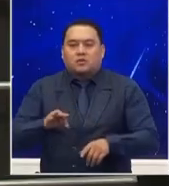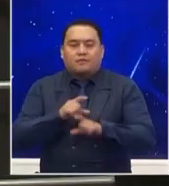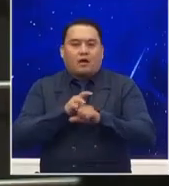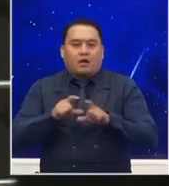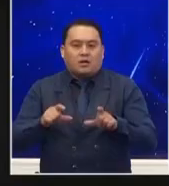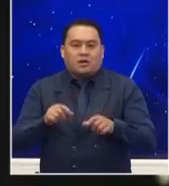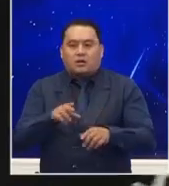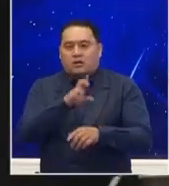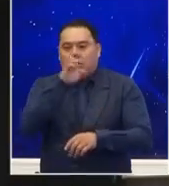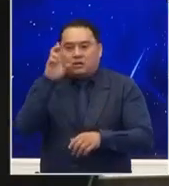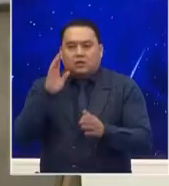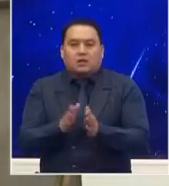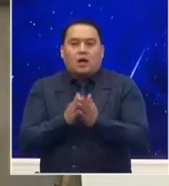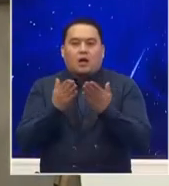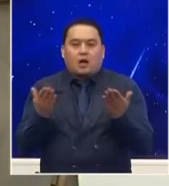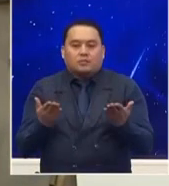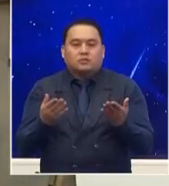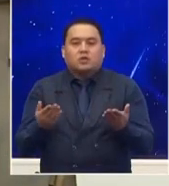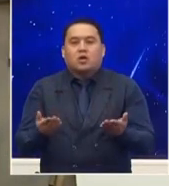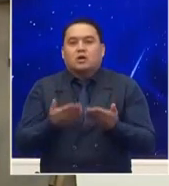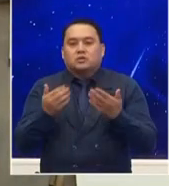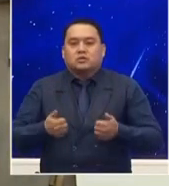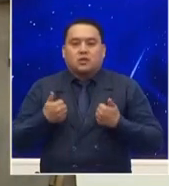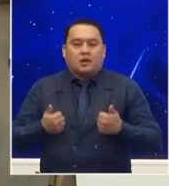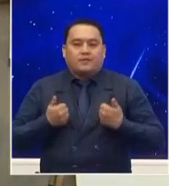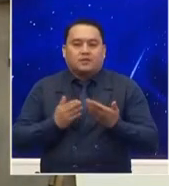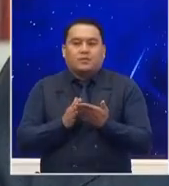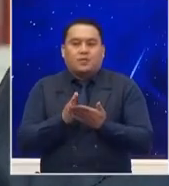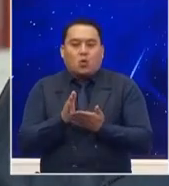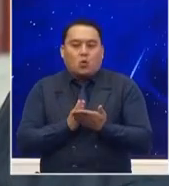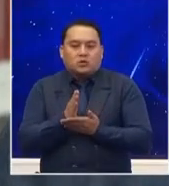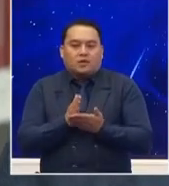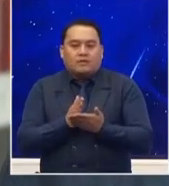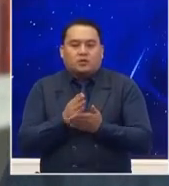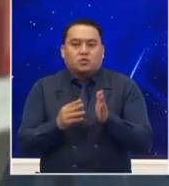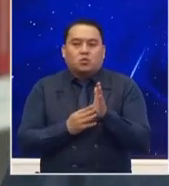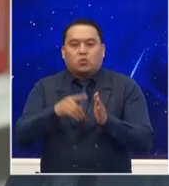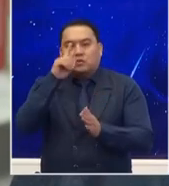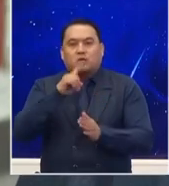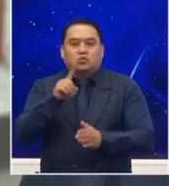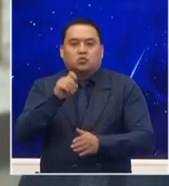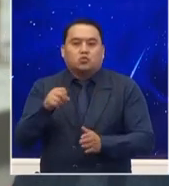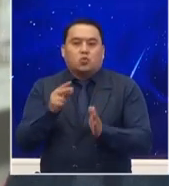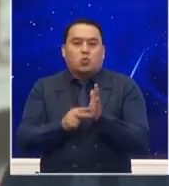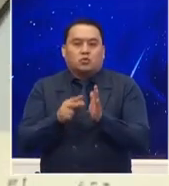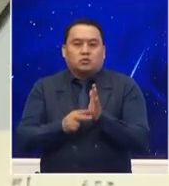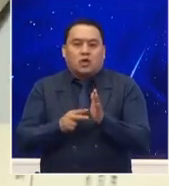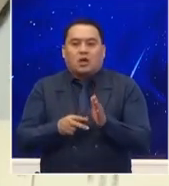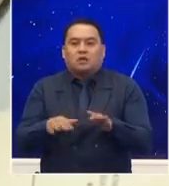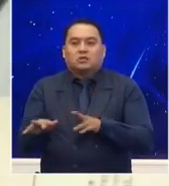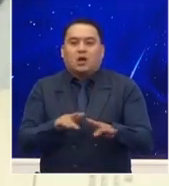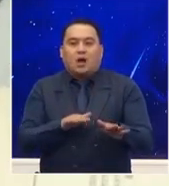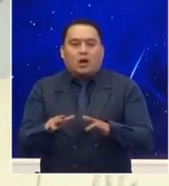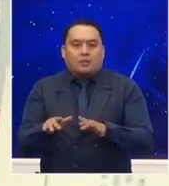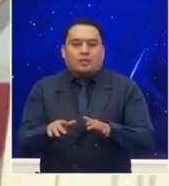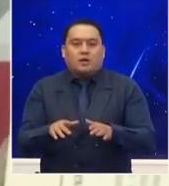Сейфуллин атындағы кітапхана. Оқырманын жоғалтпау мақсатында тынбай қызмет етіп келеді. Онлайн режимде 9 айда 130-дан астам іс-шара өткізген. оқырман